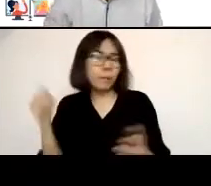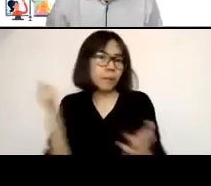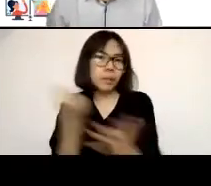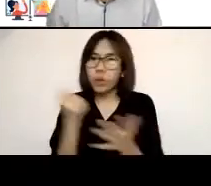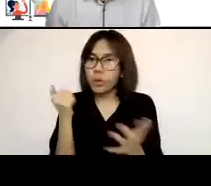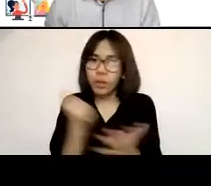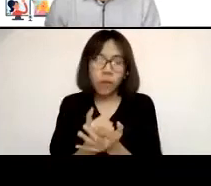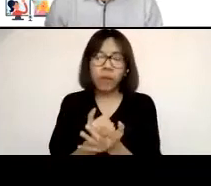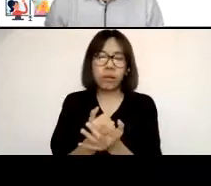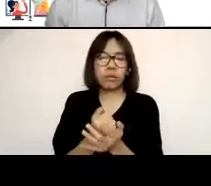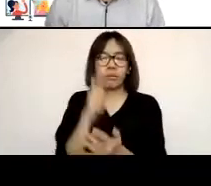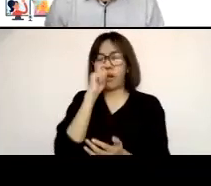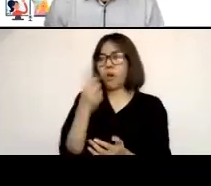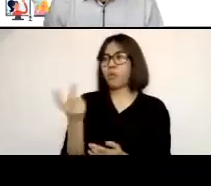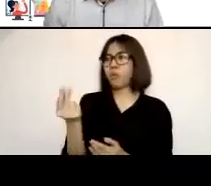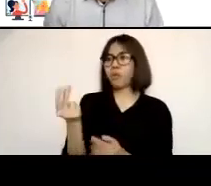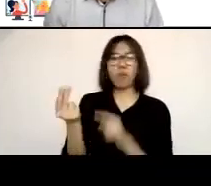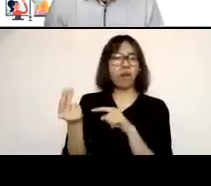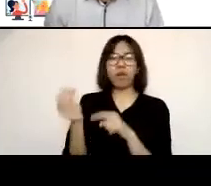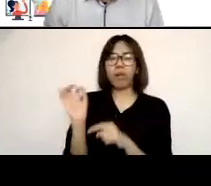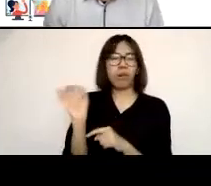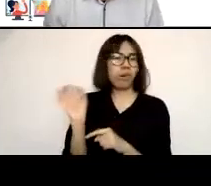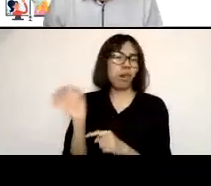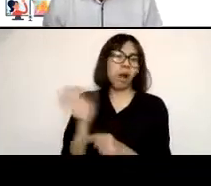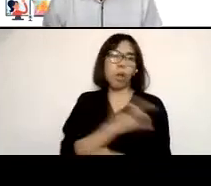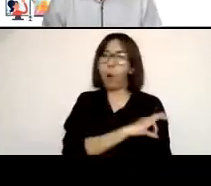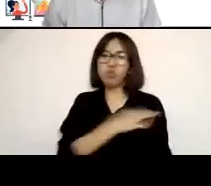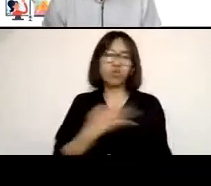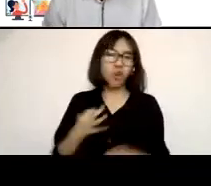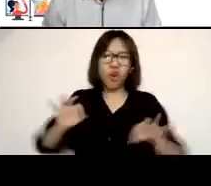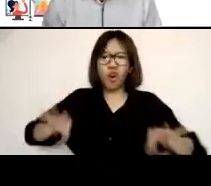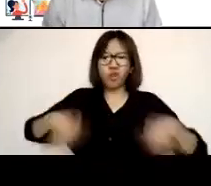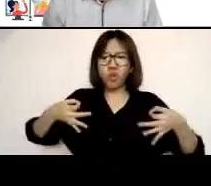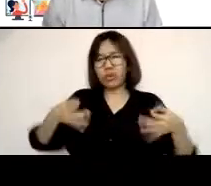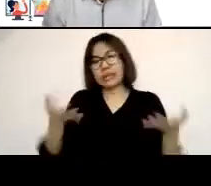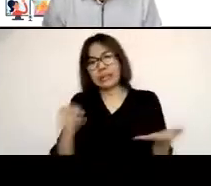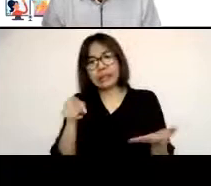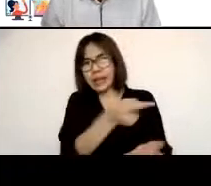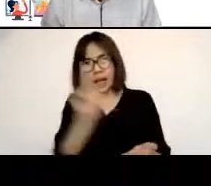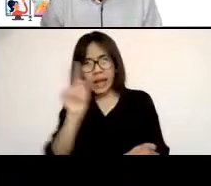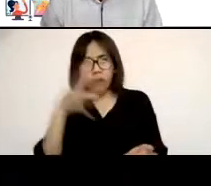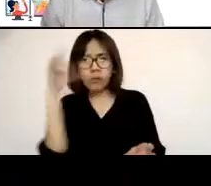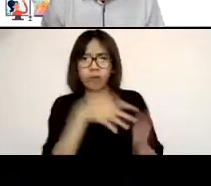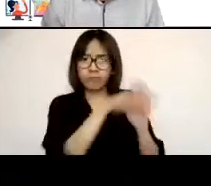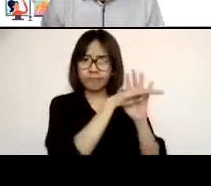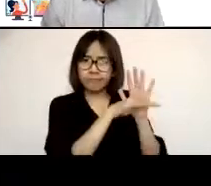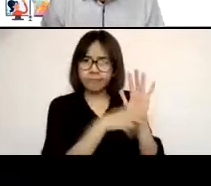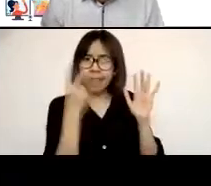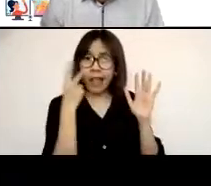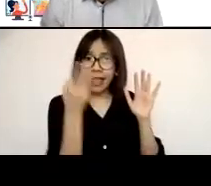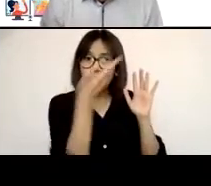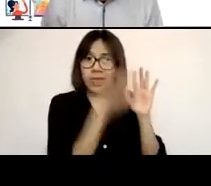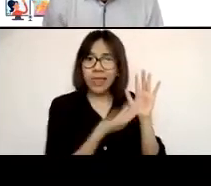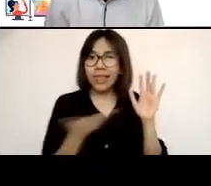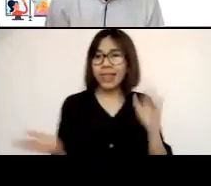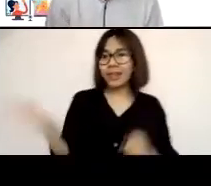memiliki pendapatan. Ini angka-angka yang tentunya patut juga kita perhatikan bersama. Dan jika